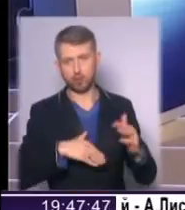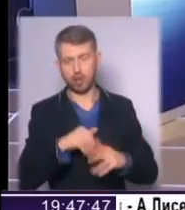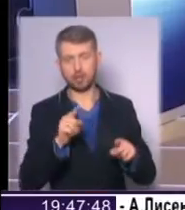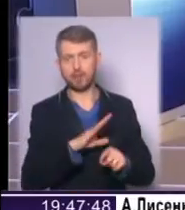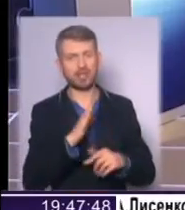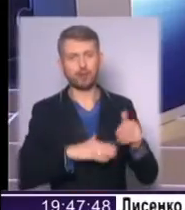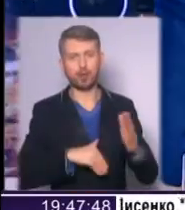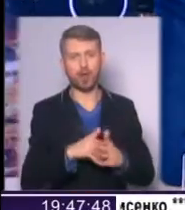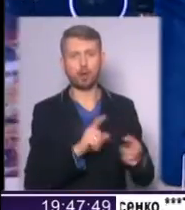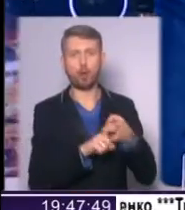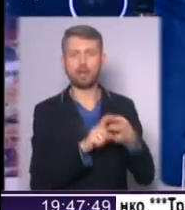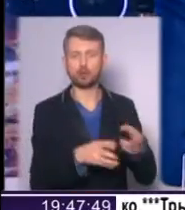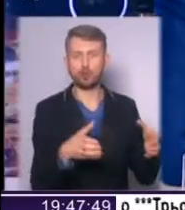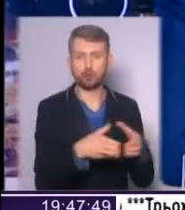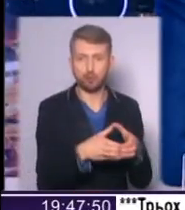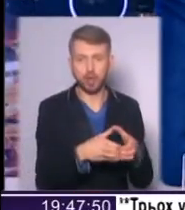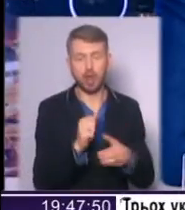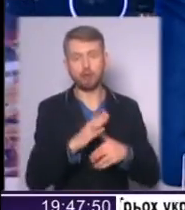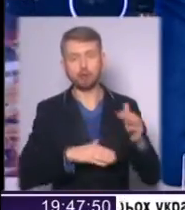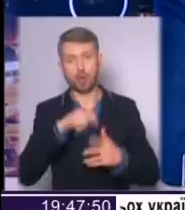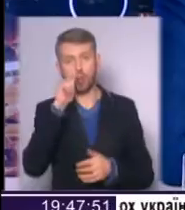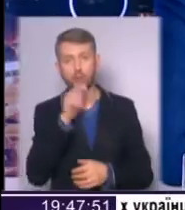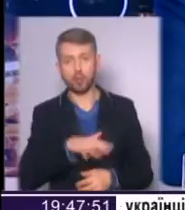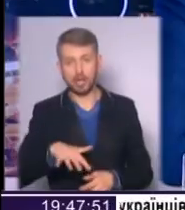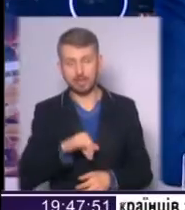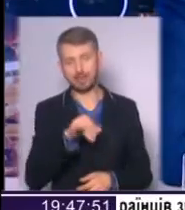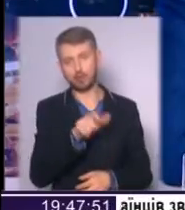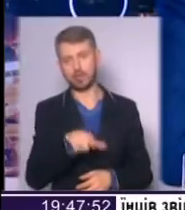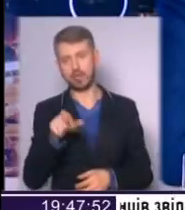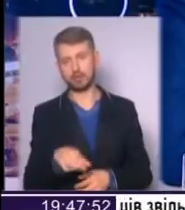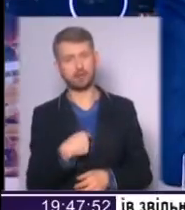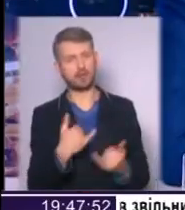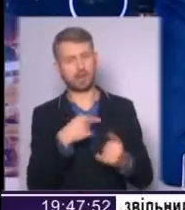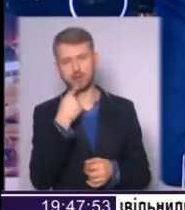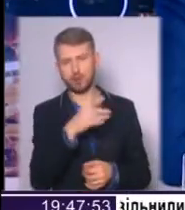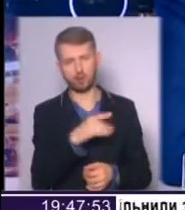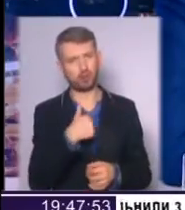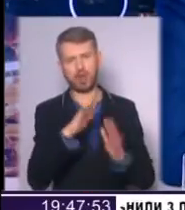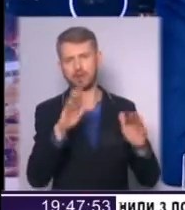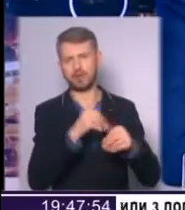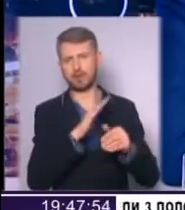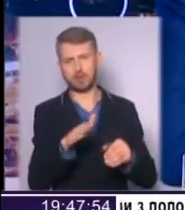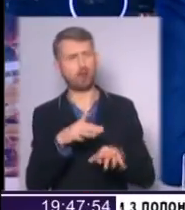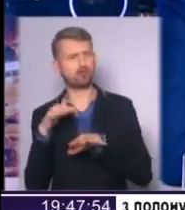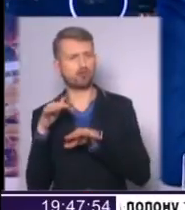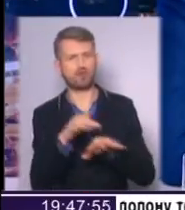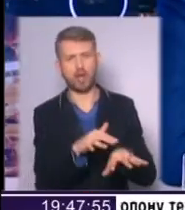руках контактної групи, а в руках України і українців. Я зараз не говорю, я не закликаю зараз іти